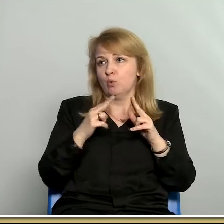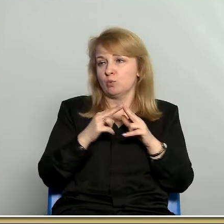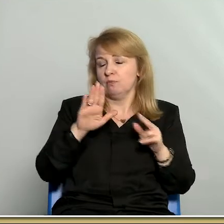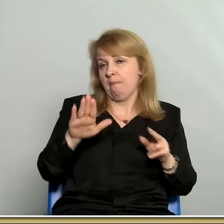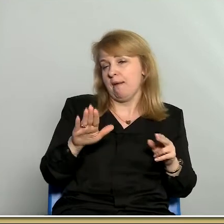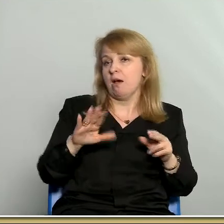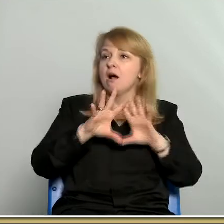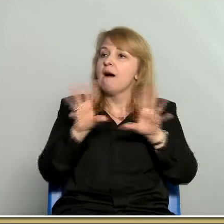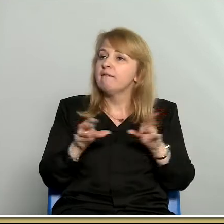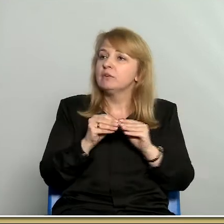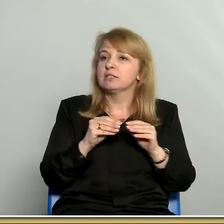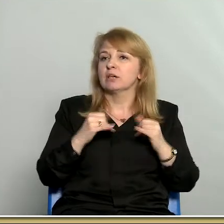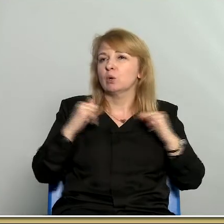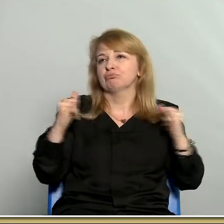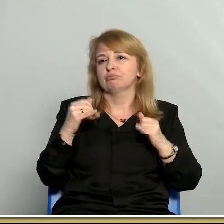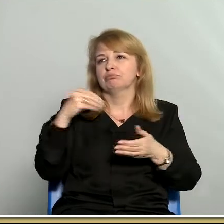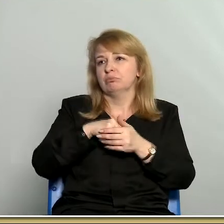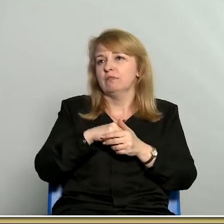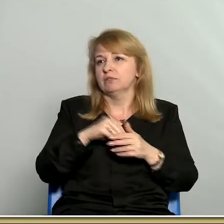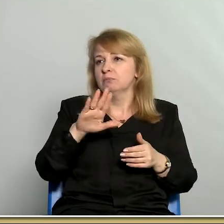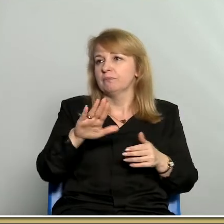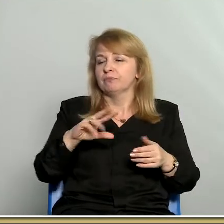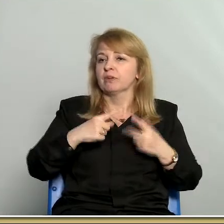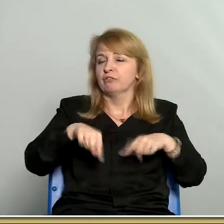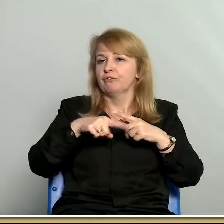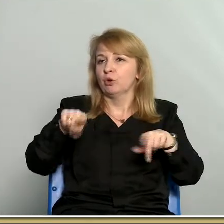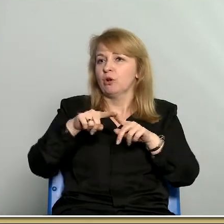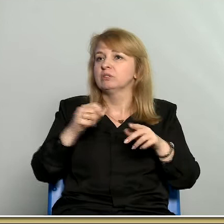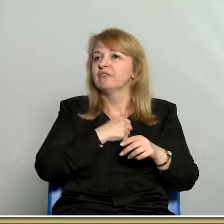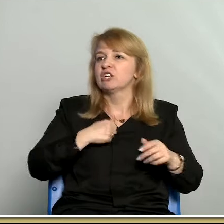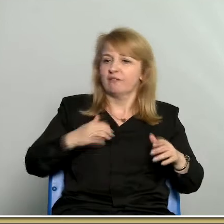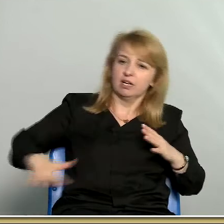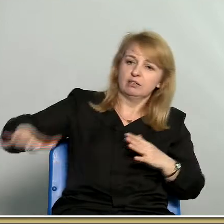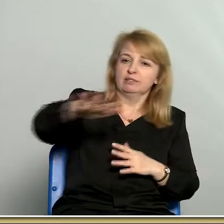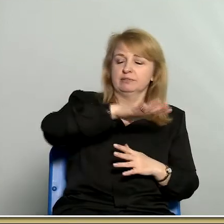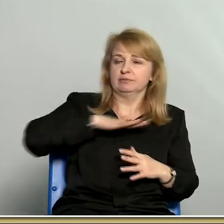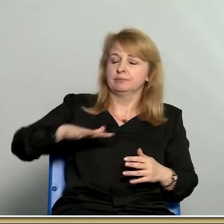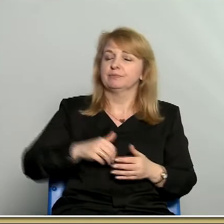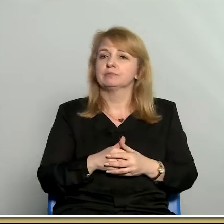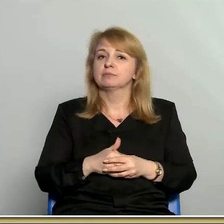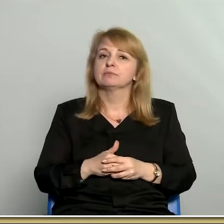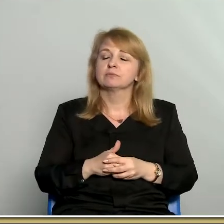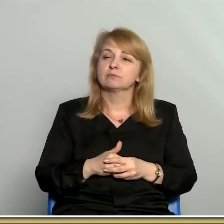wszystkich jednostek z warszawskiego obszaru funkcjonalnego.